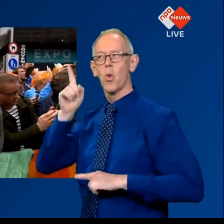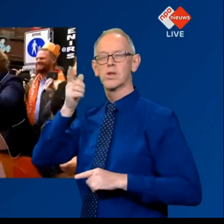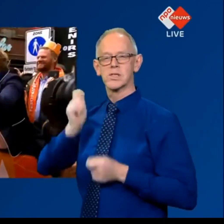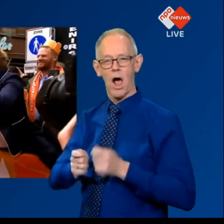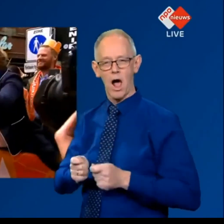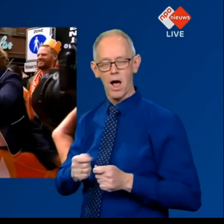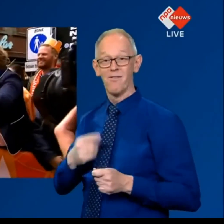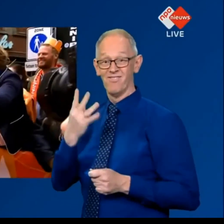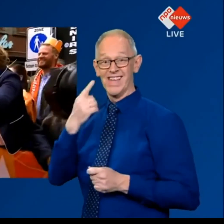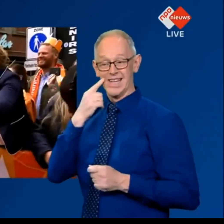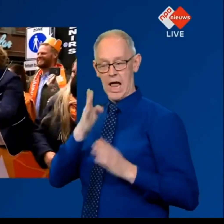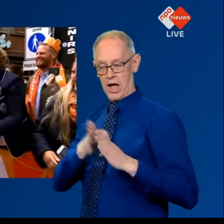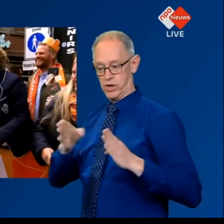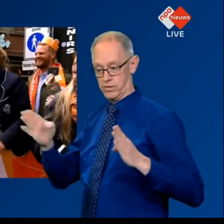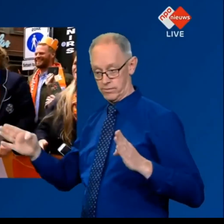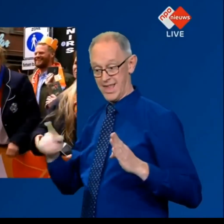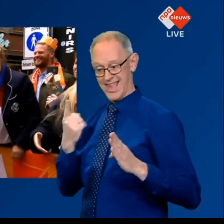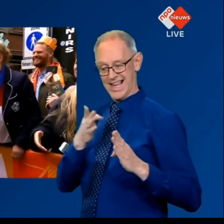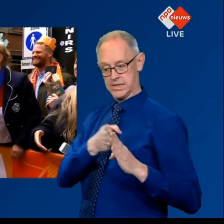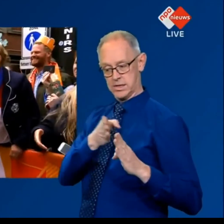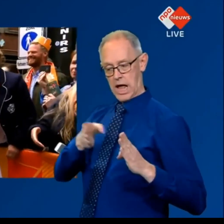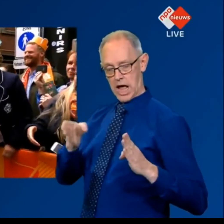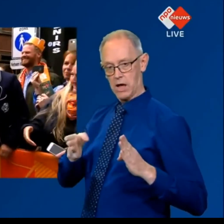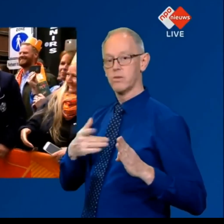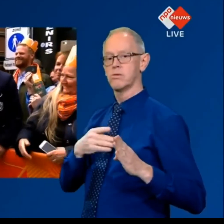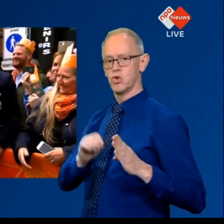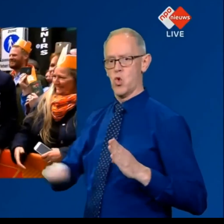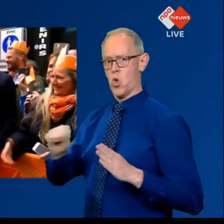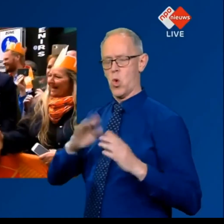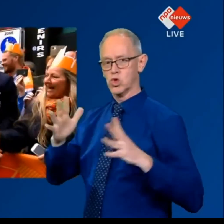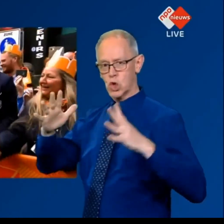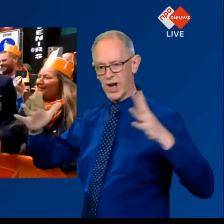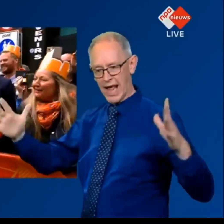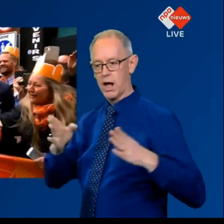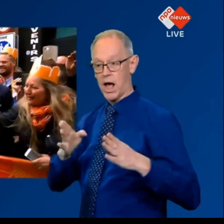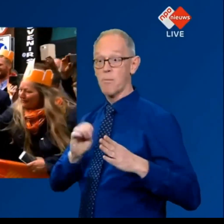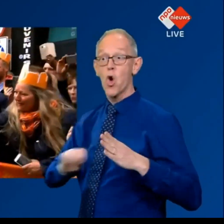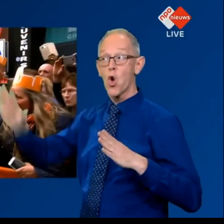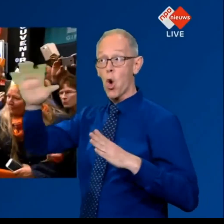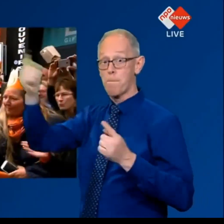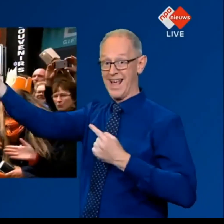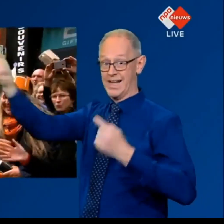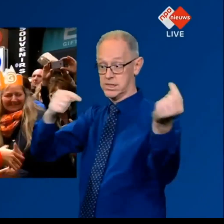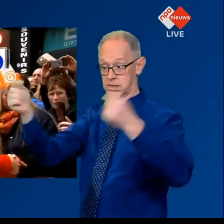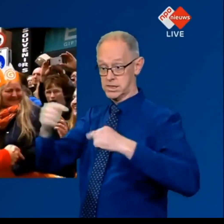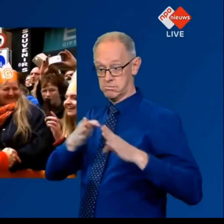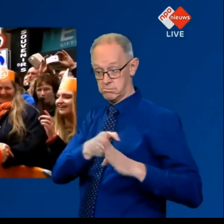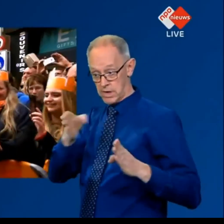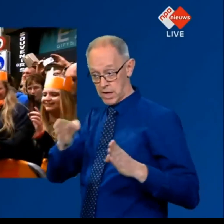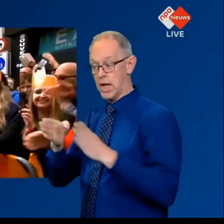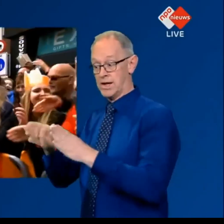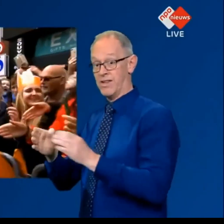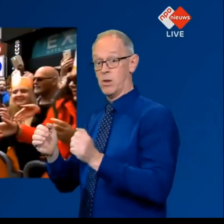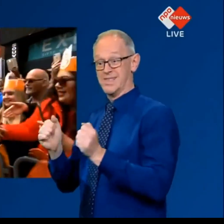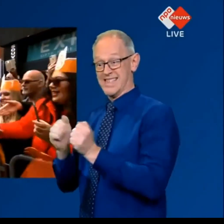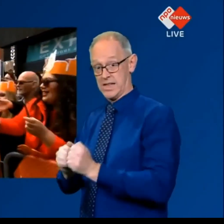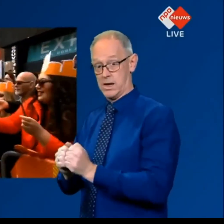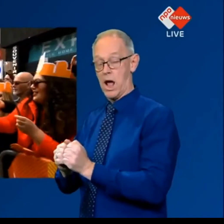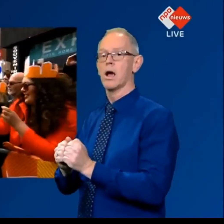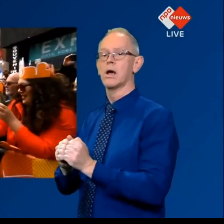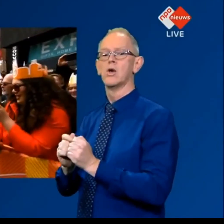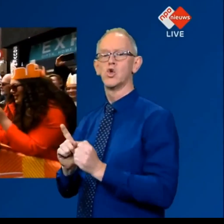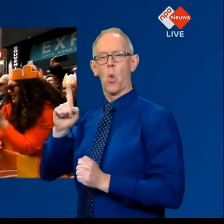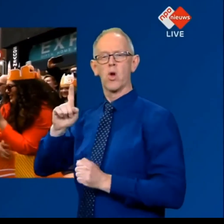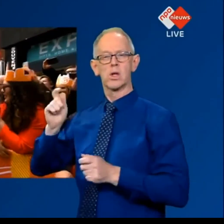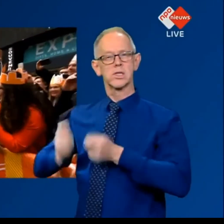Eurosonic. Aanstormende muziekacts. Allemaal Europees. En daarna op zaterdag Noorderslag, dan krijgt Nederlands